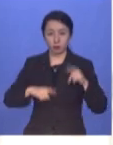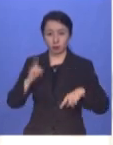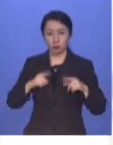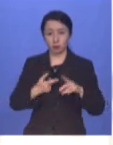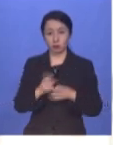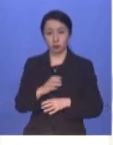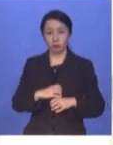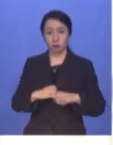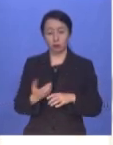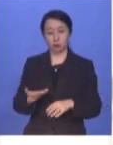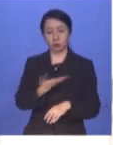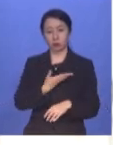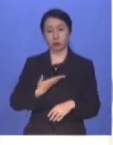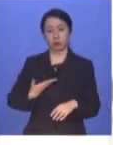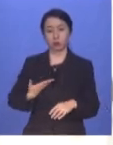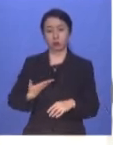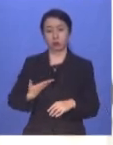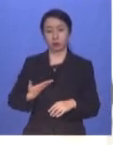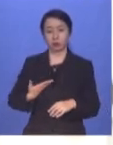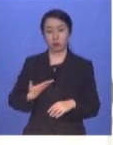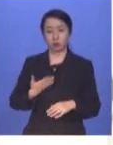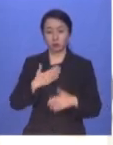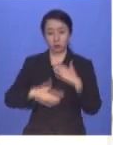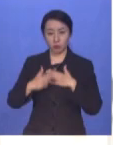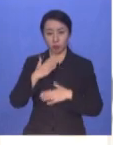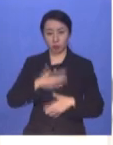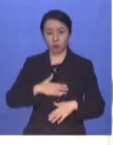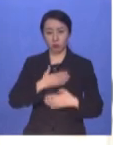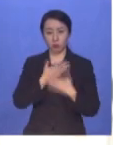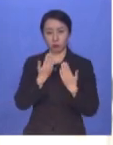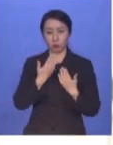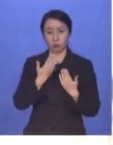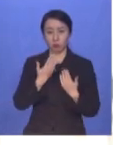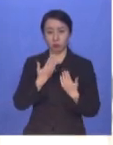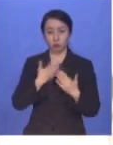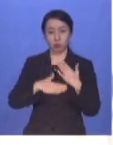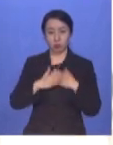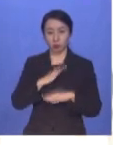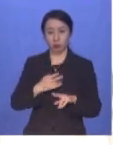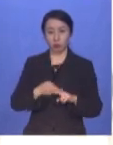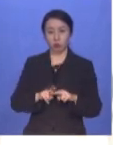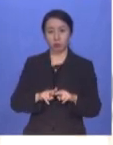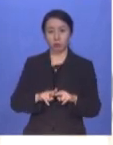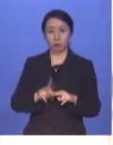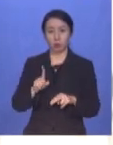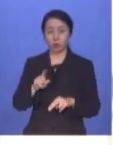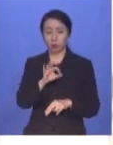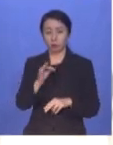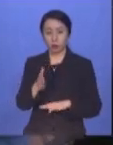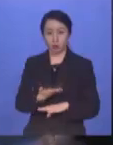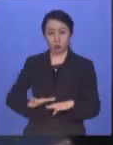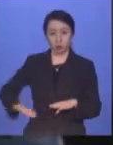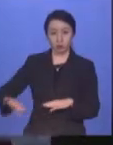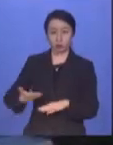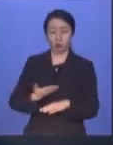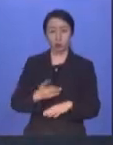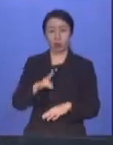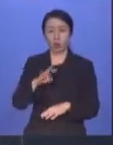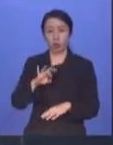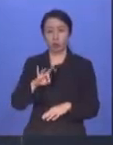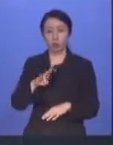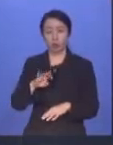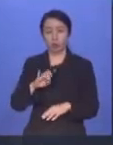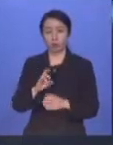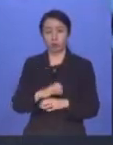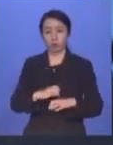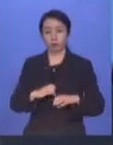боп қана отыру біздің қуанышымыз емес. Біздің қуанышымыз барлықта 100% істелінген дворда өмір сүру. Горький 8